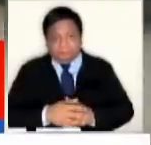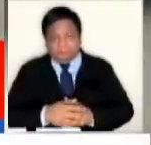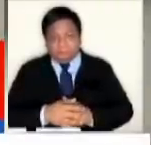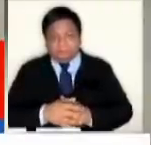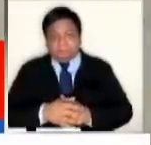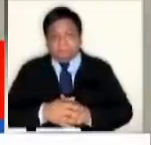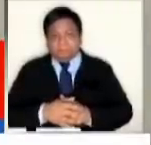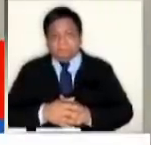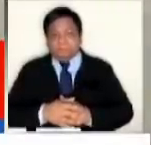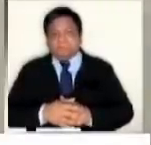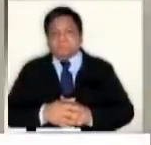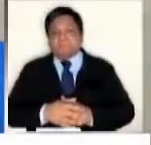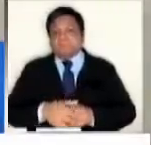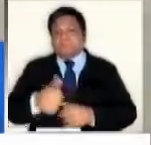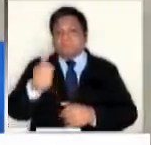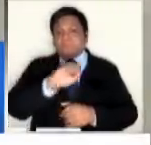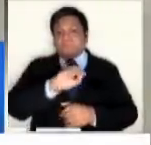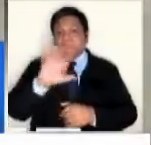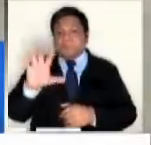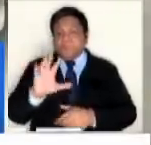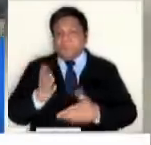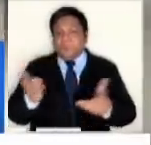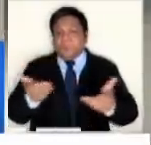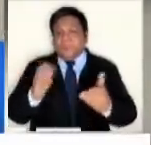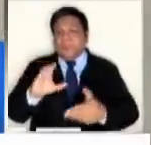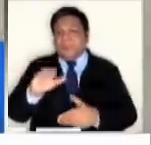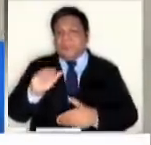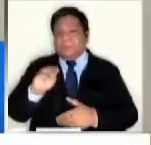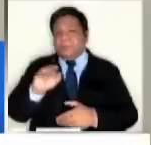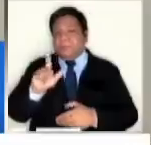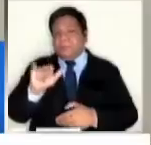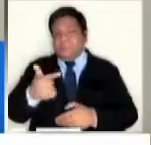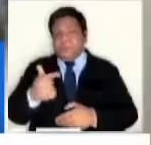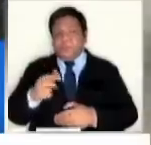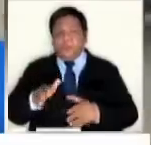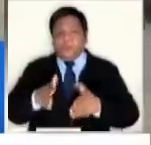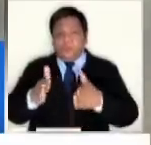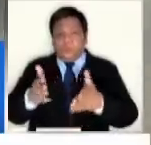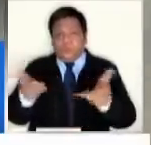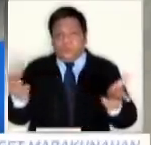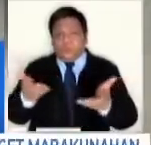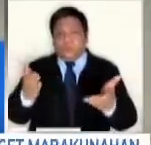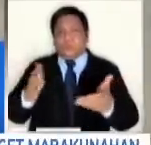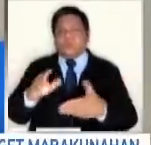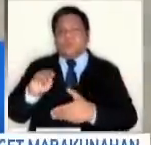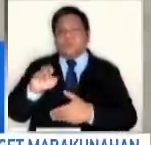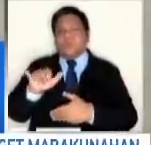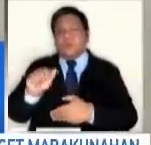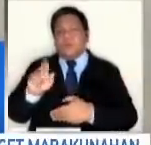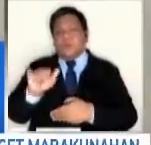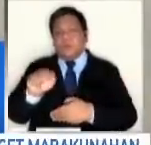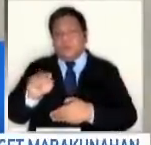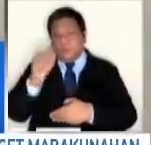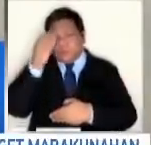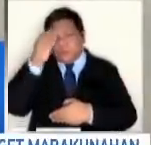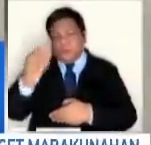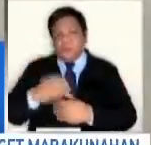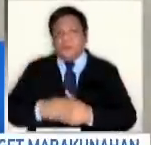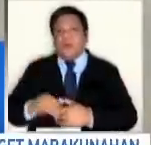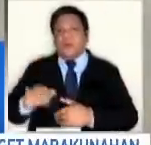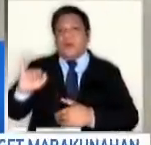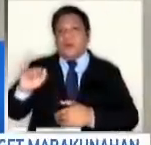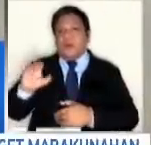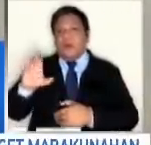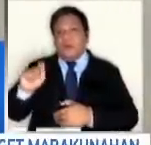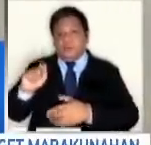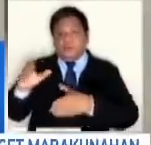Maris, good morning. Narito tayo sa Kamalig Road dito sa may Kawayan, Bulacan at nagsagawa ng biglaang inspeksyon itong IAC o Interagency Council on Traffic